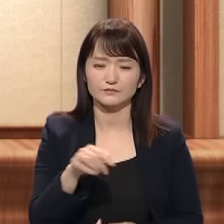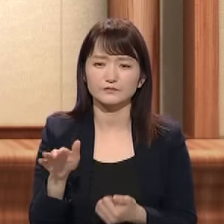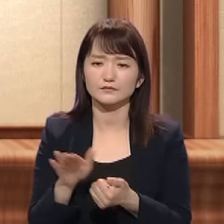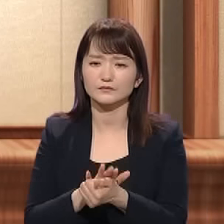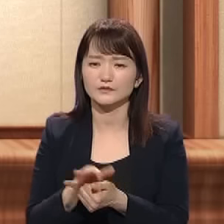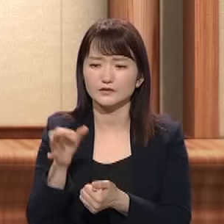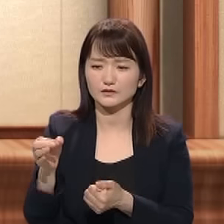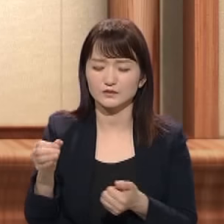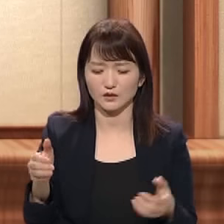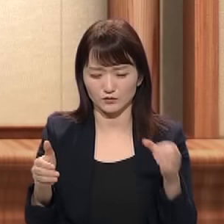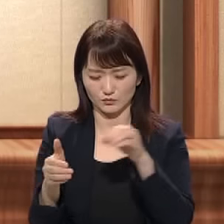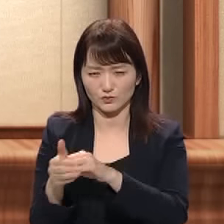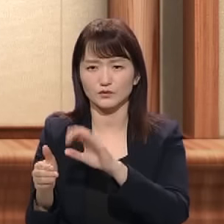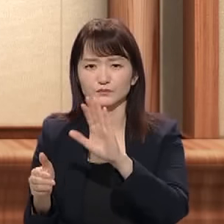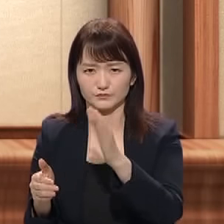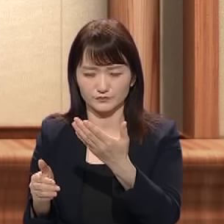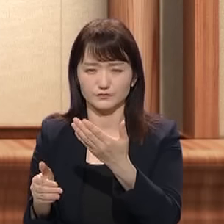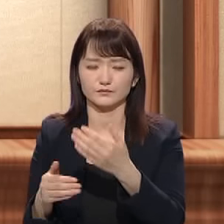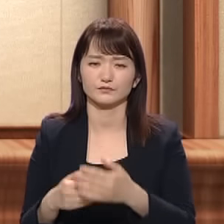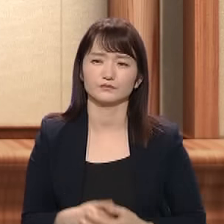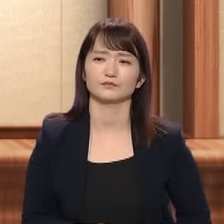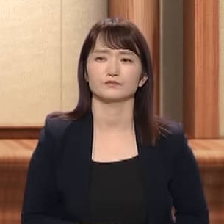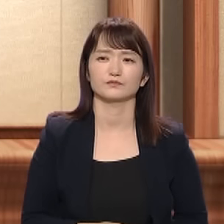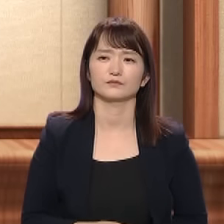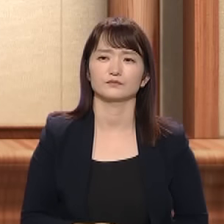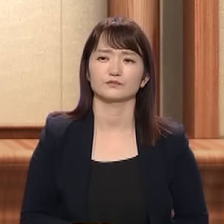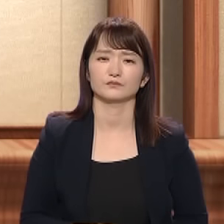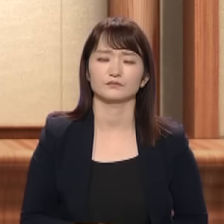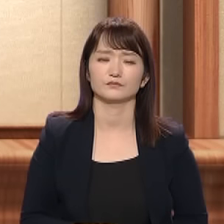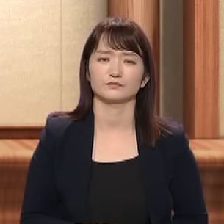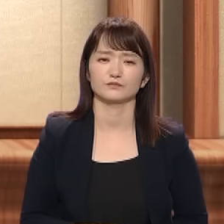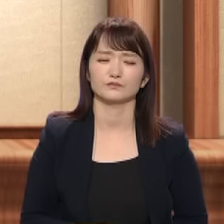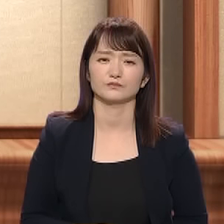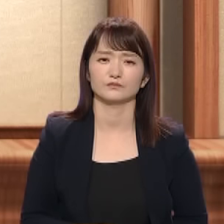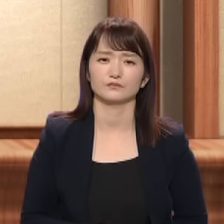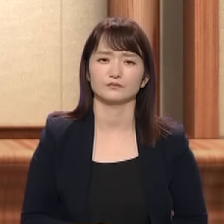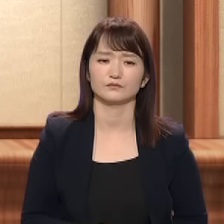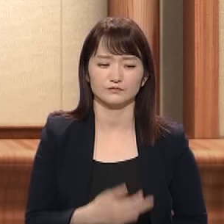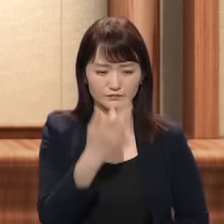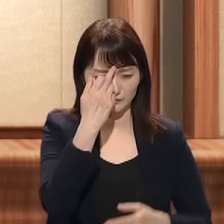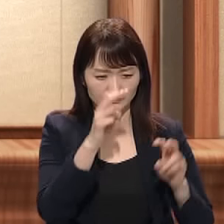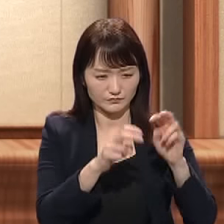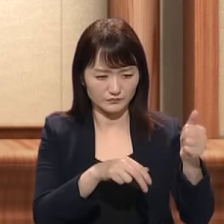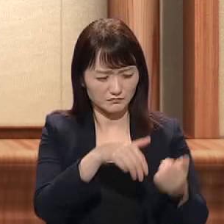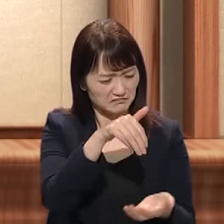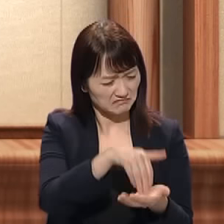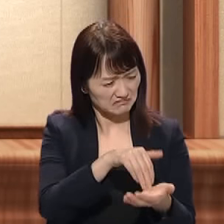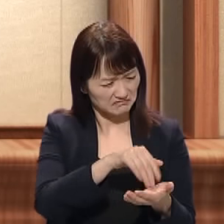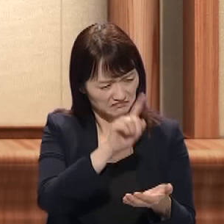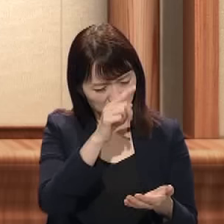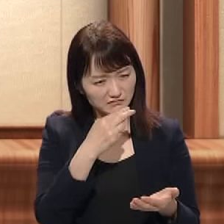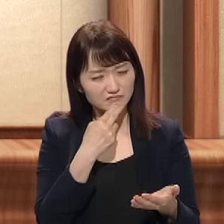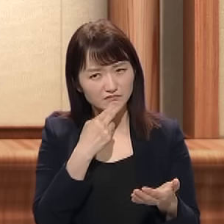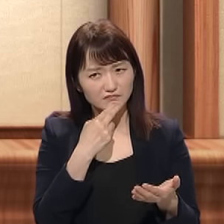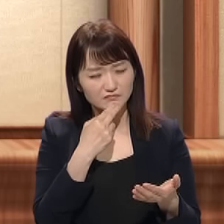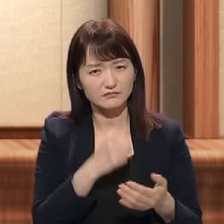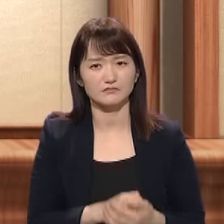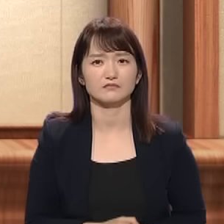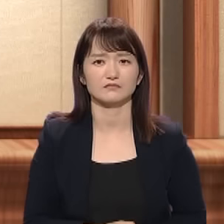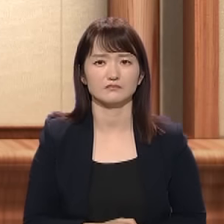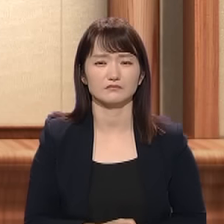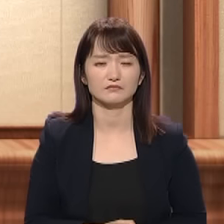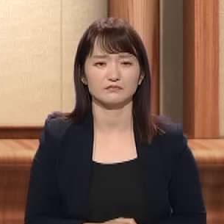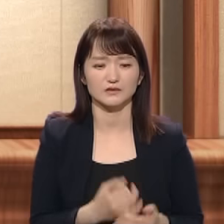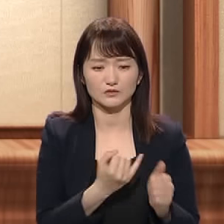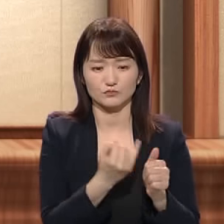조금 반영돼야 되는 거 아니냐라고 봤던 것 같고요. 특히 전혀 반성을 하지 않고 있다. 그 일부 일처제를 존중하지 않고